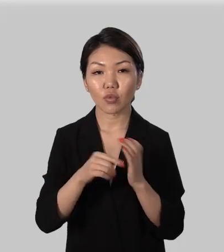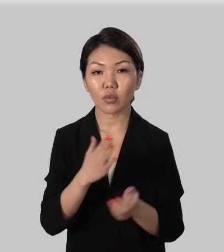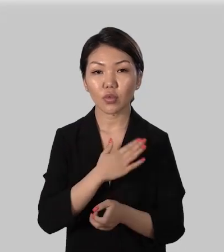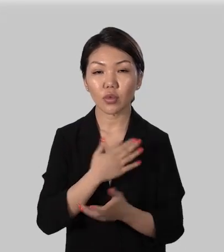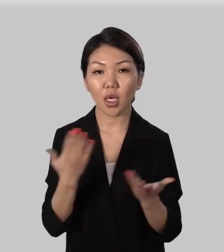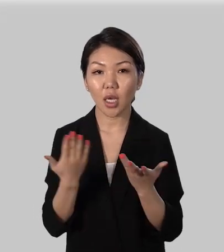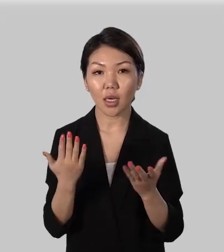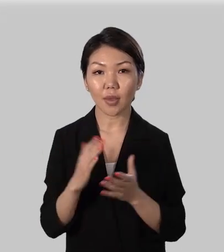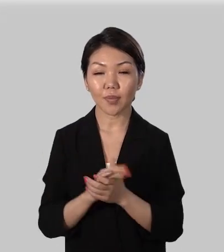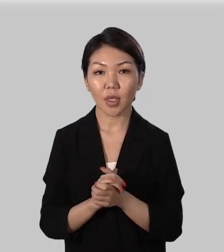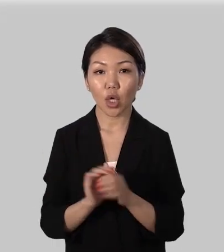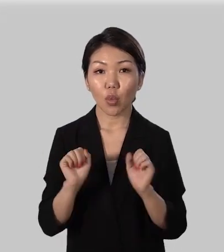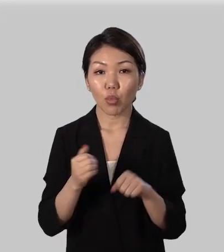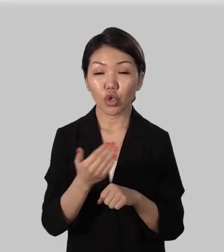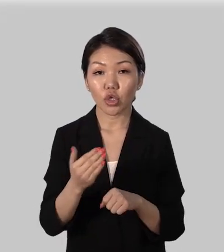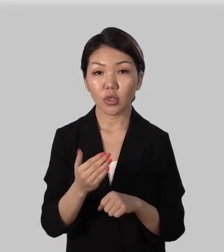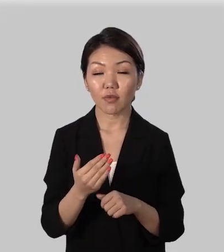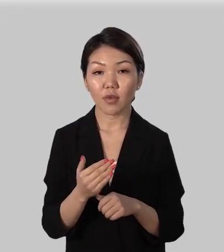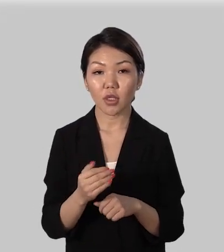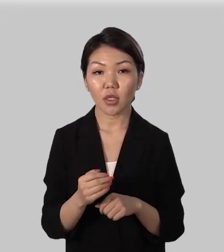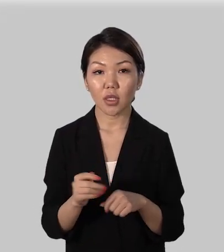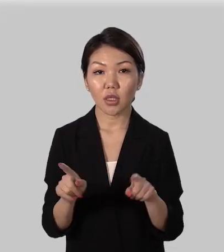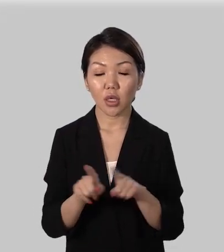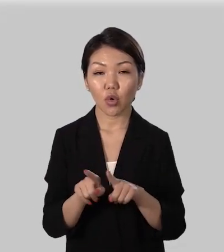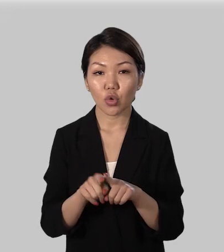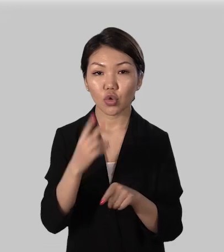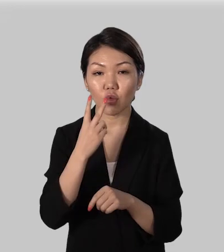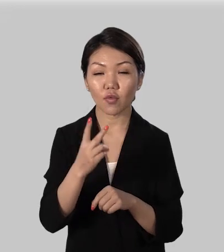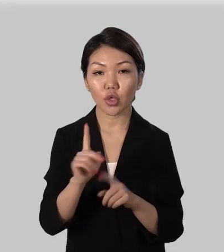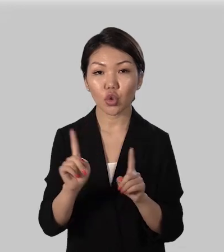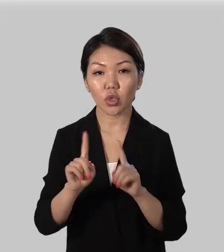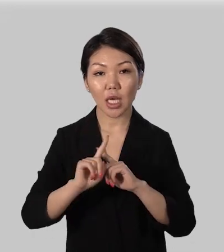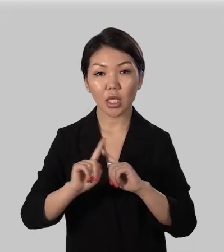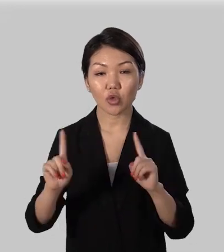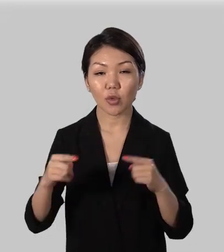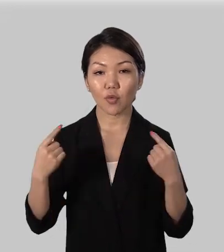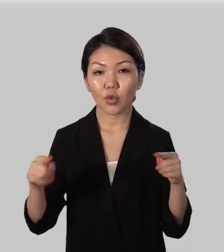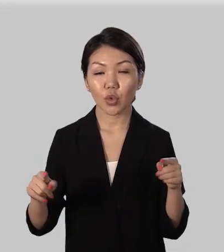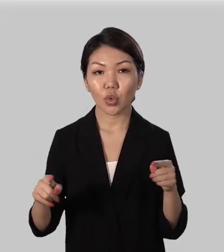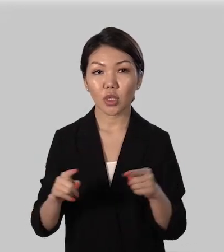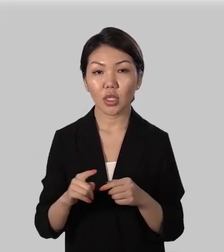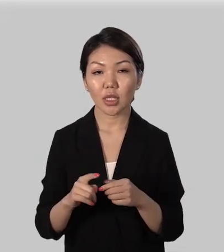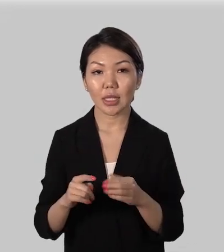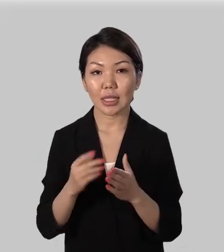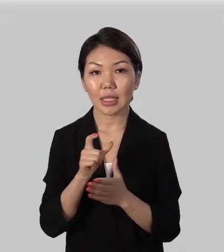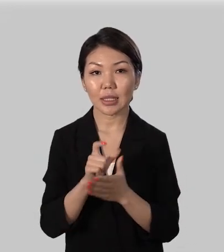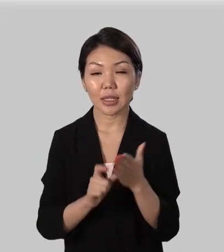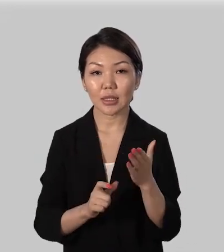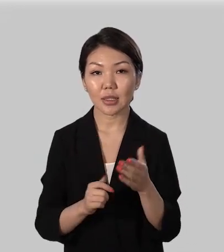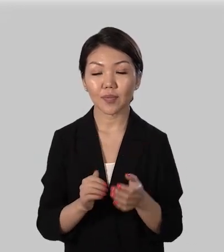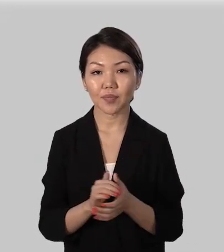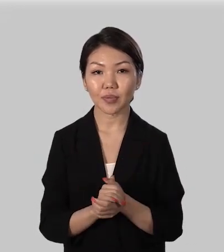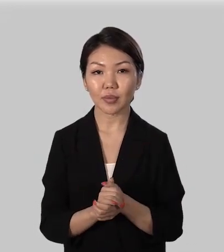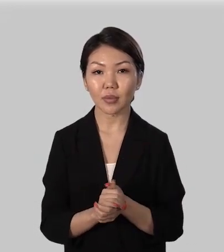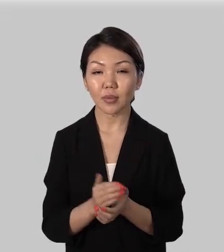возможно вы увидели в других примерах что-то особенное а я хочу обратить ваше внимание на описание